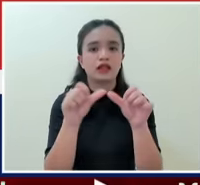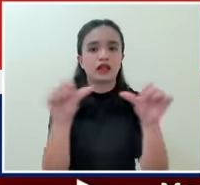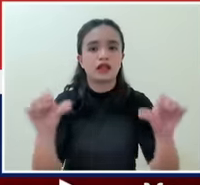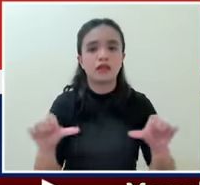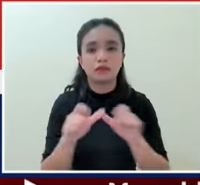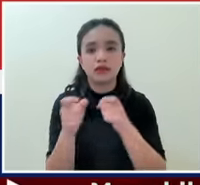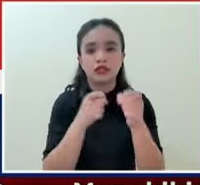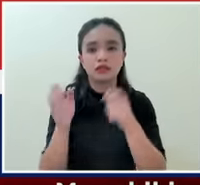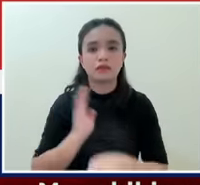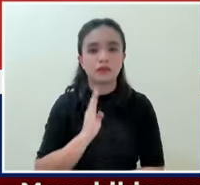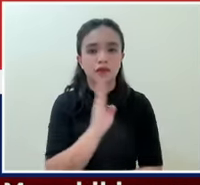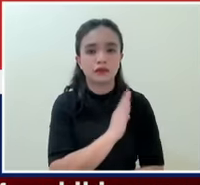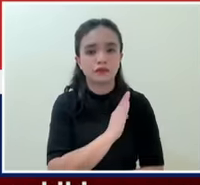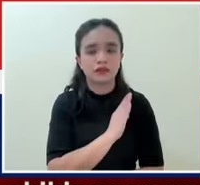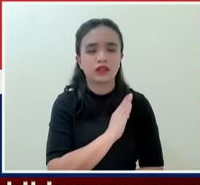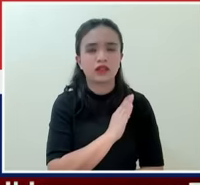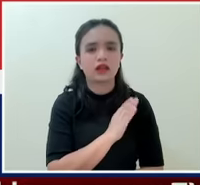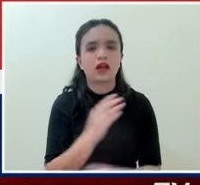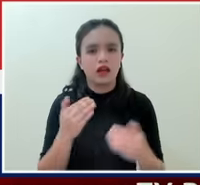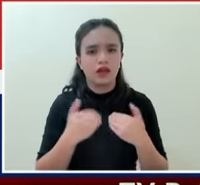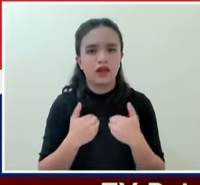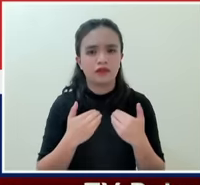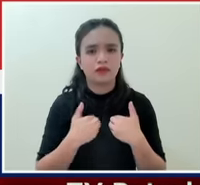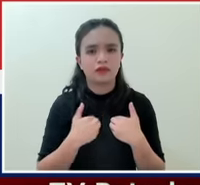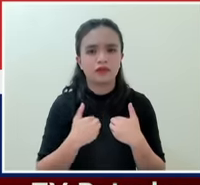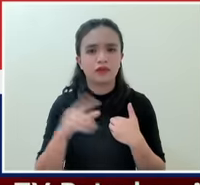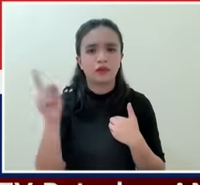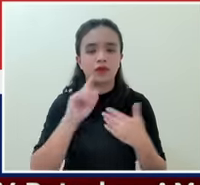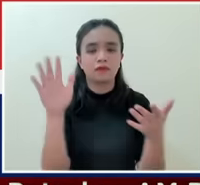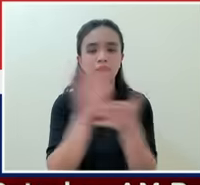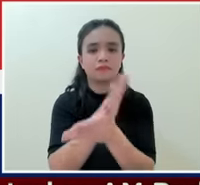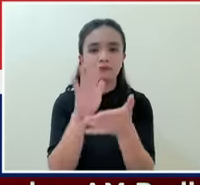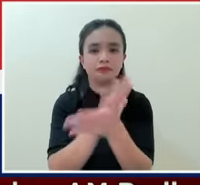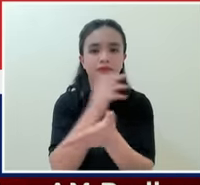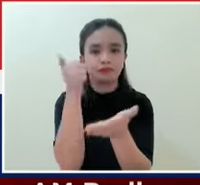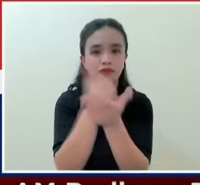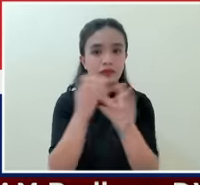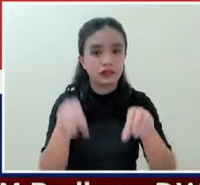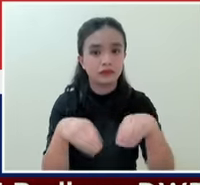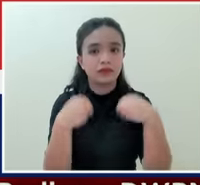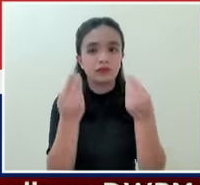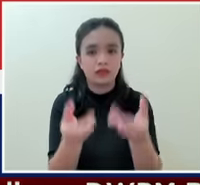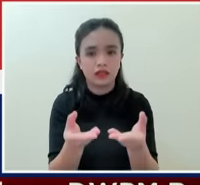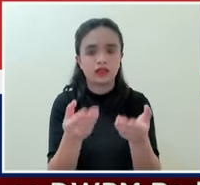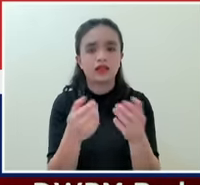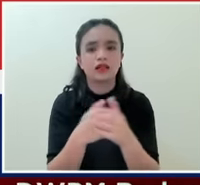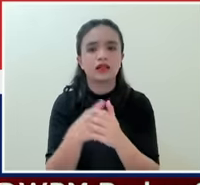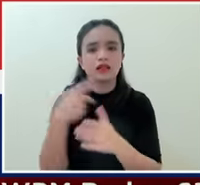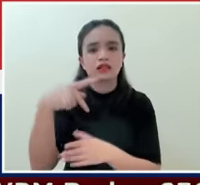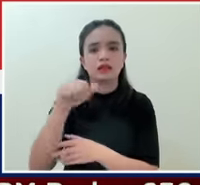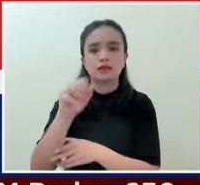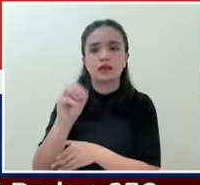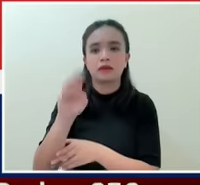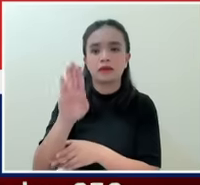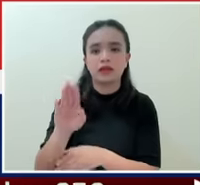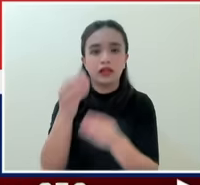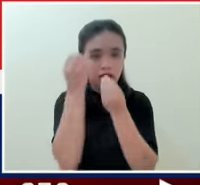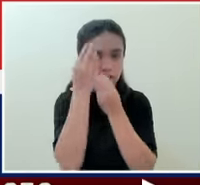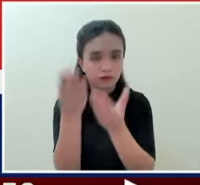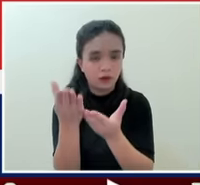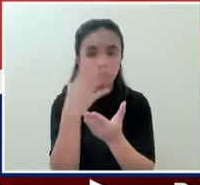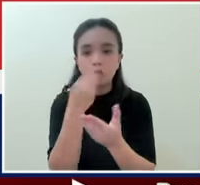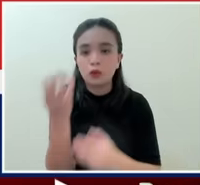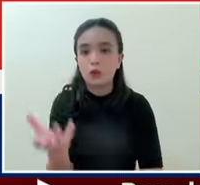at nagbibigay naman ng clearance resolution yung PAMBI advising the Captain Speak